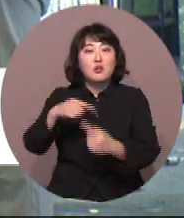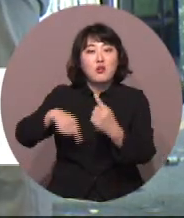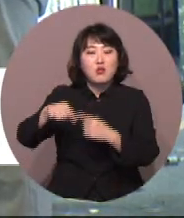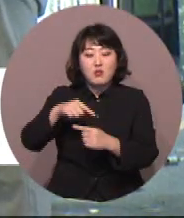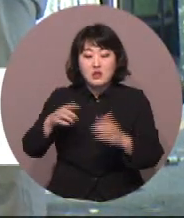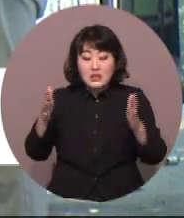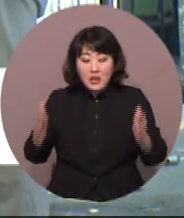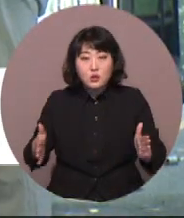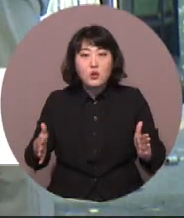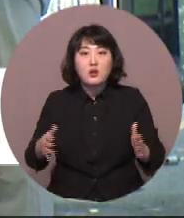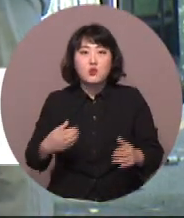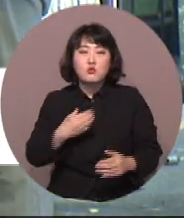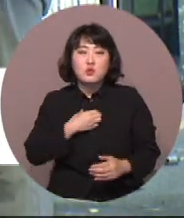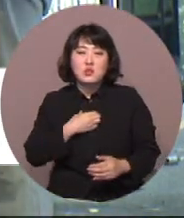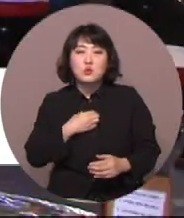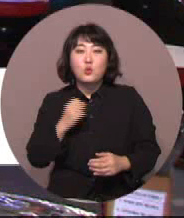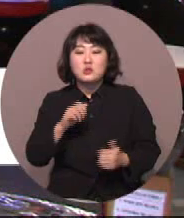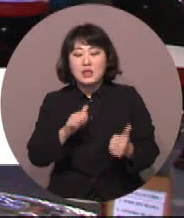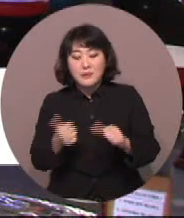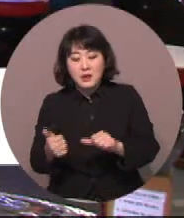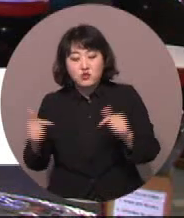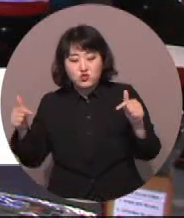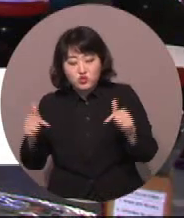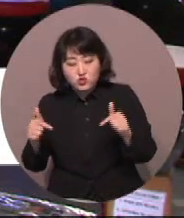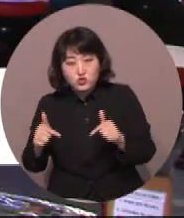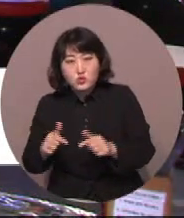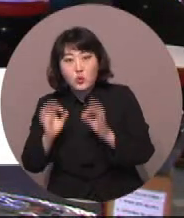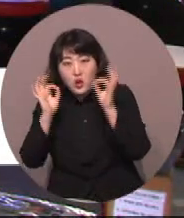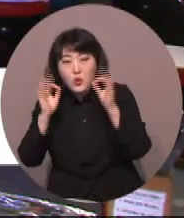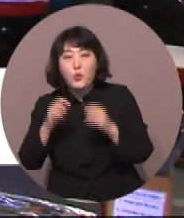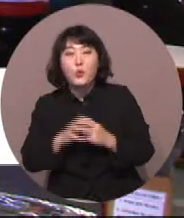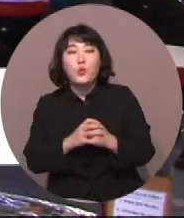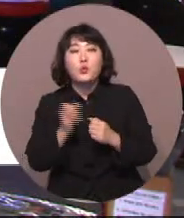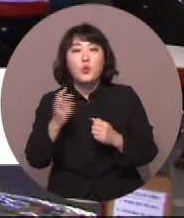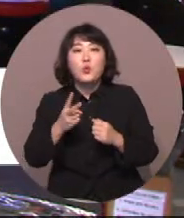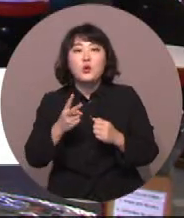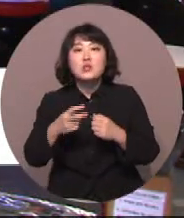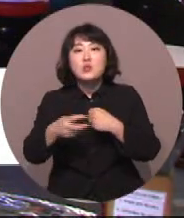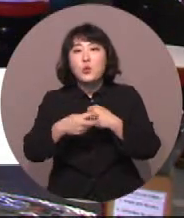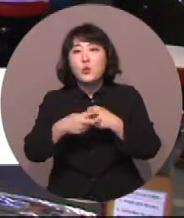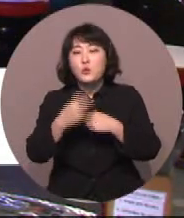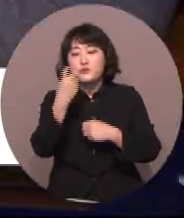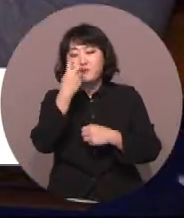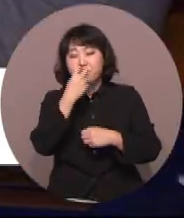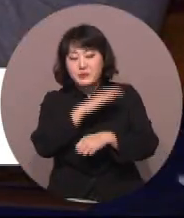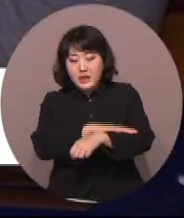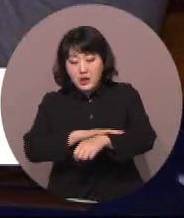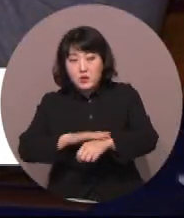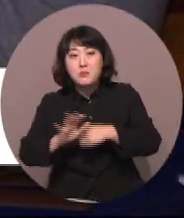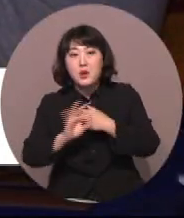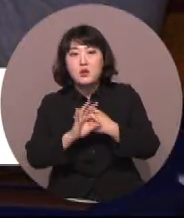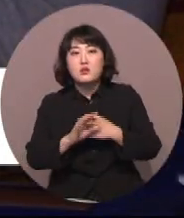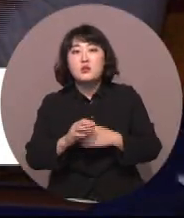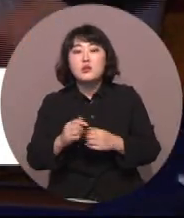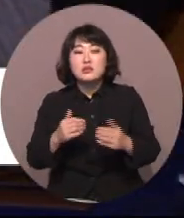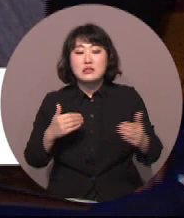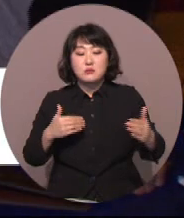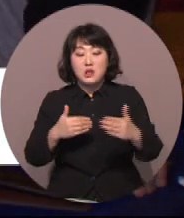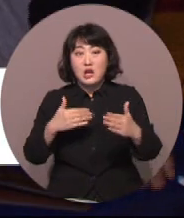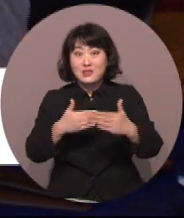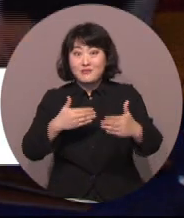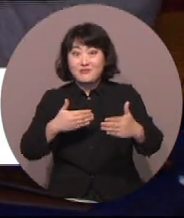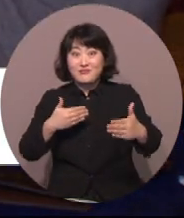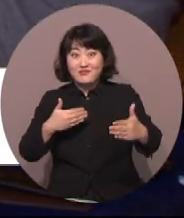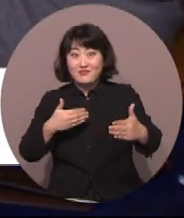동안 위중 증가 사망자를 줄여 나가며 의료 체계가 안정적으로 관리 되면 남아 있는 사회적 거리두기 등